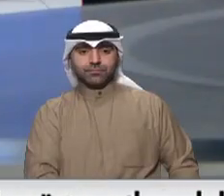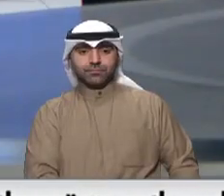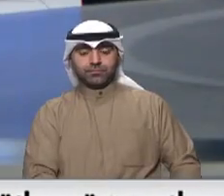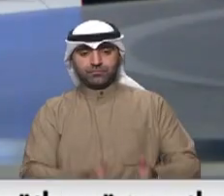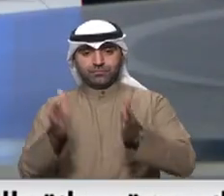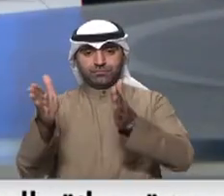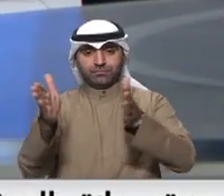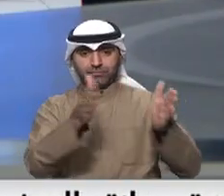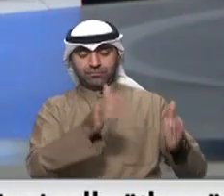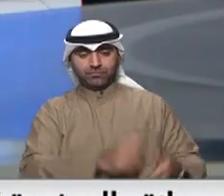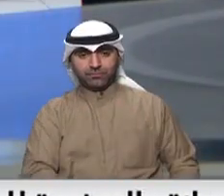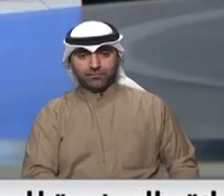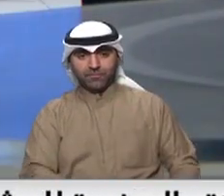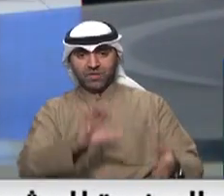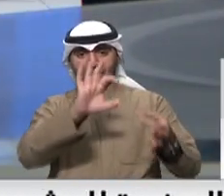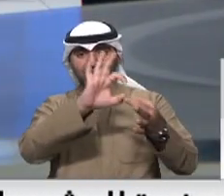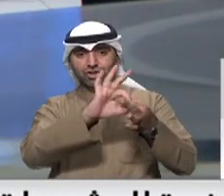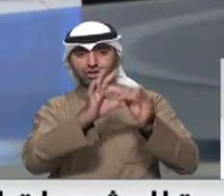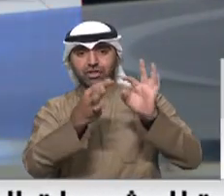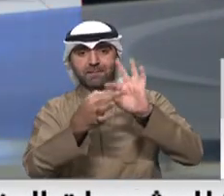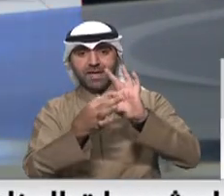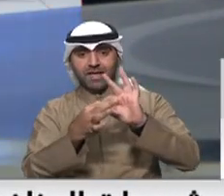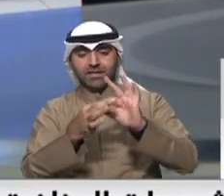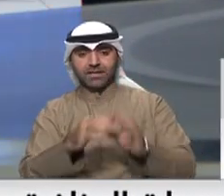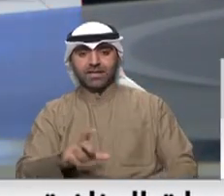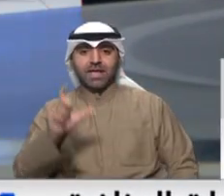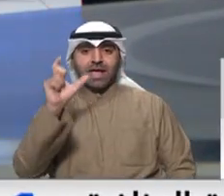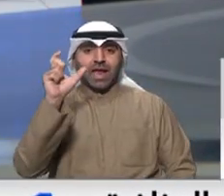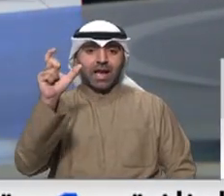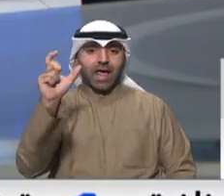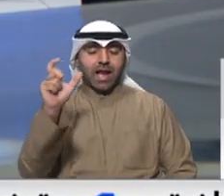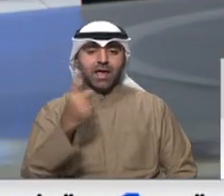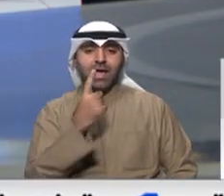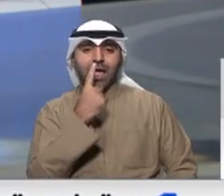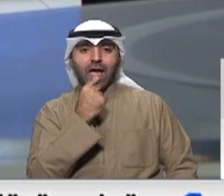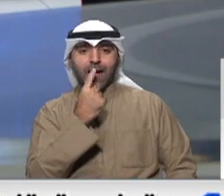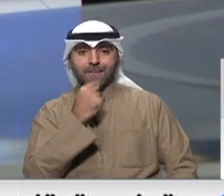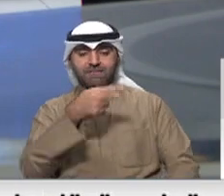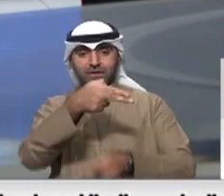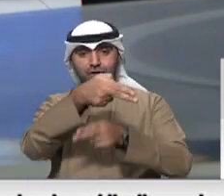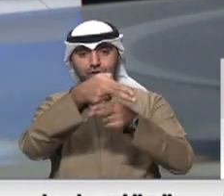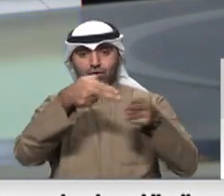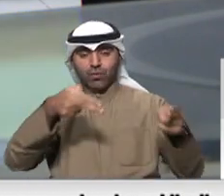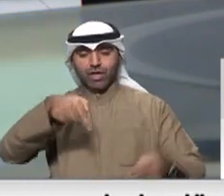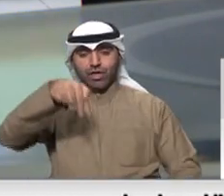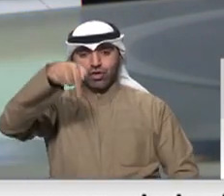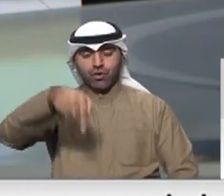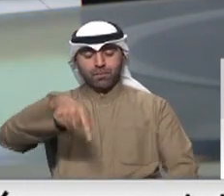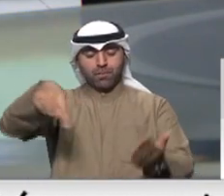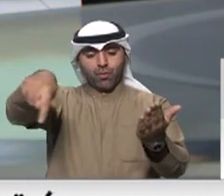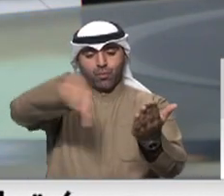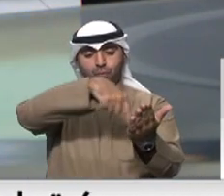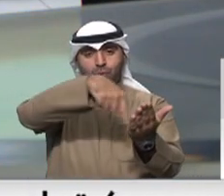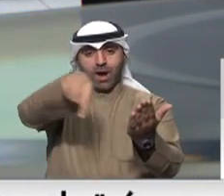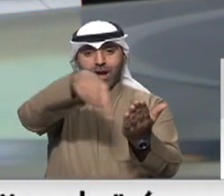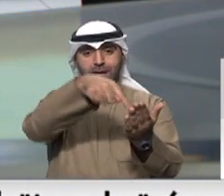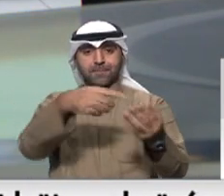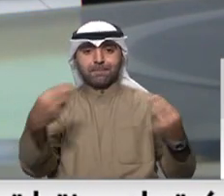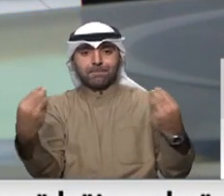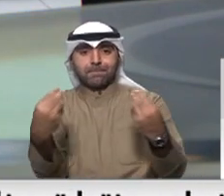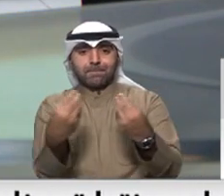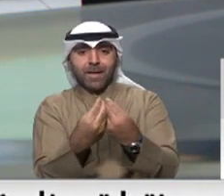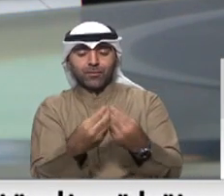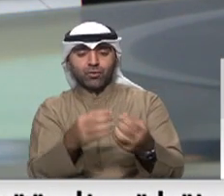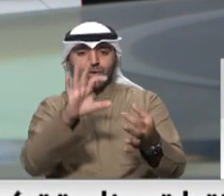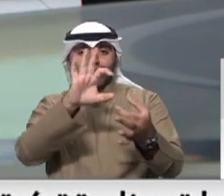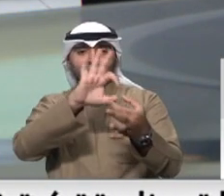وقعت جمعية الهلال الأحمر الكويتي مع نظيرتها المصرية اليوم اتفاقية لإنشاء مستشفى ميداني في قطاع